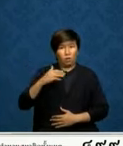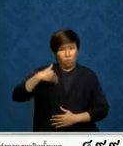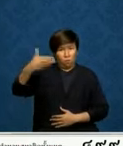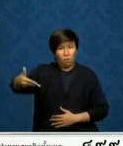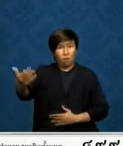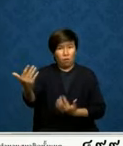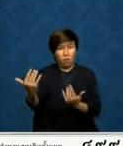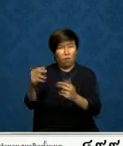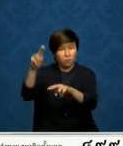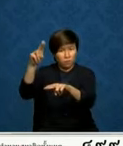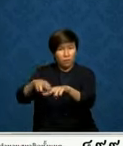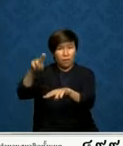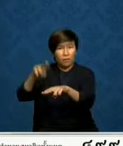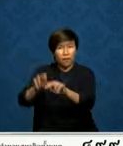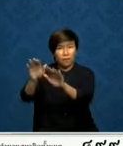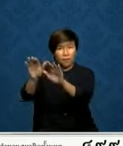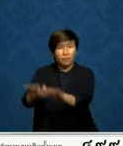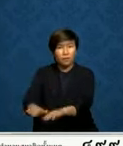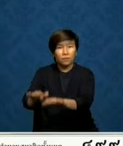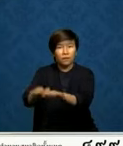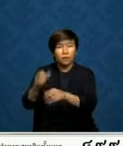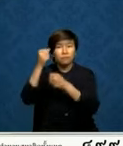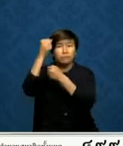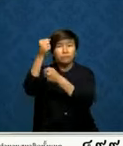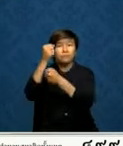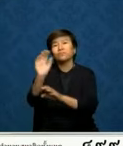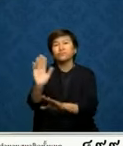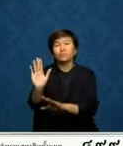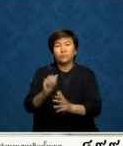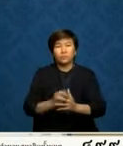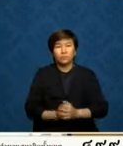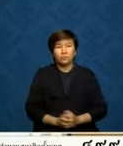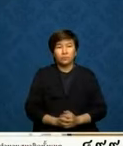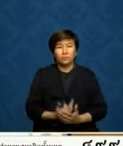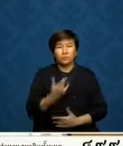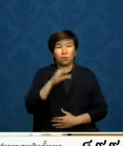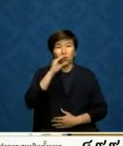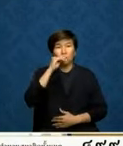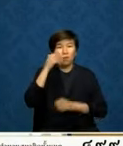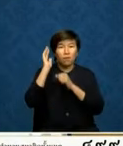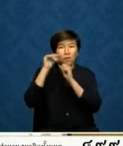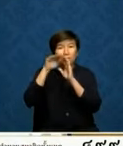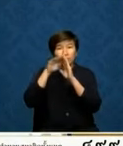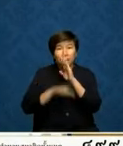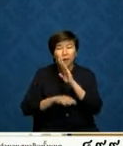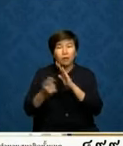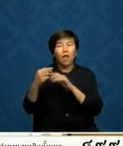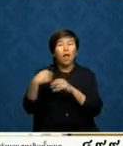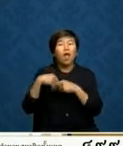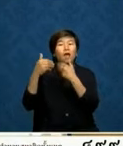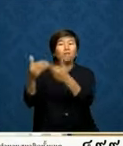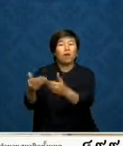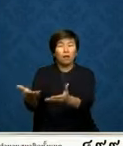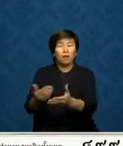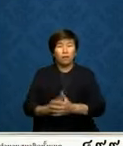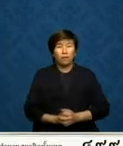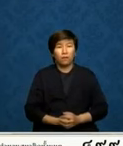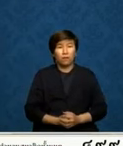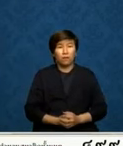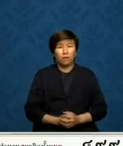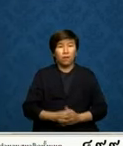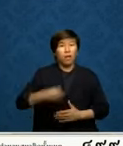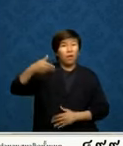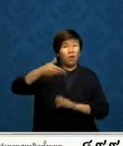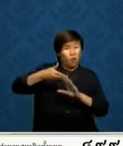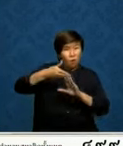อน นั่งลงก่อนไม่ต้องประท้วงกันหรอกนะให้ท่านพูดจบเลยท่านพูดต่อเชิญครับ คืออย่างนี้มีการเจรจาม